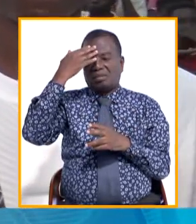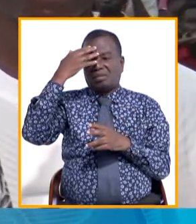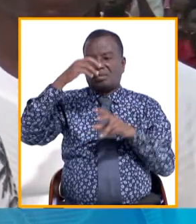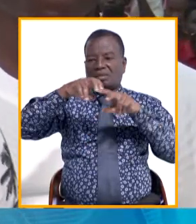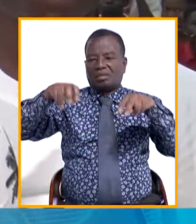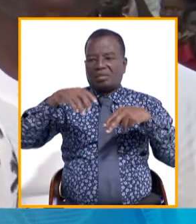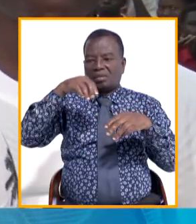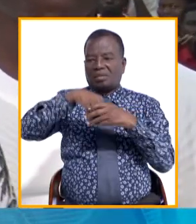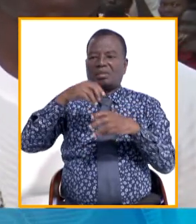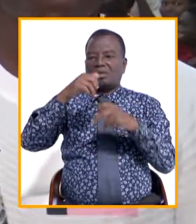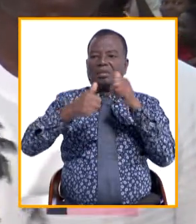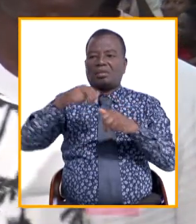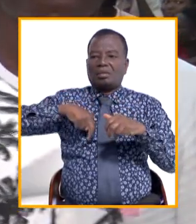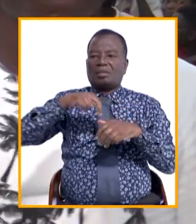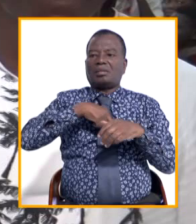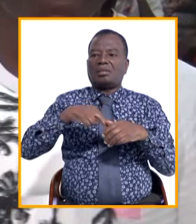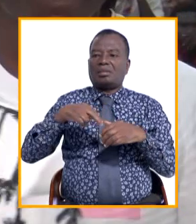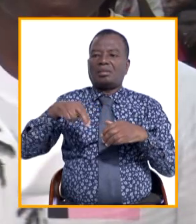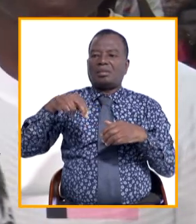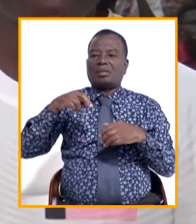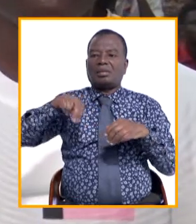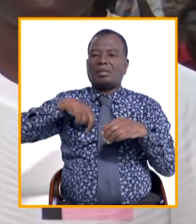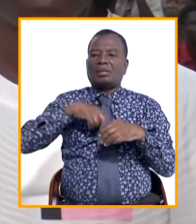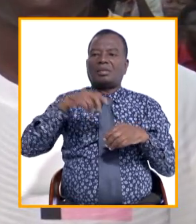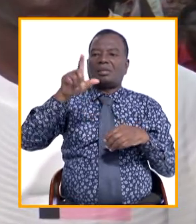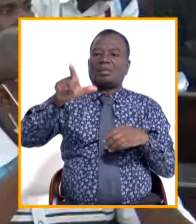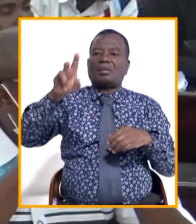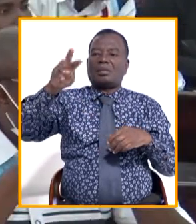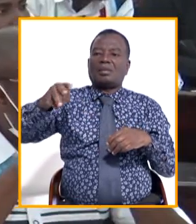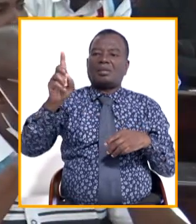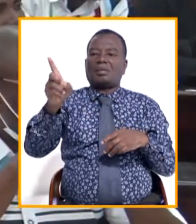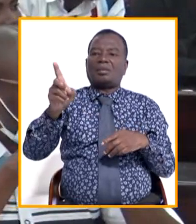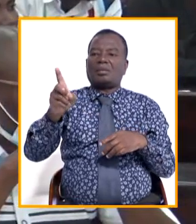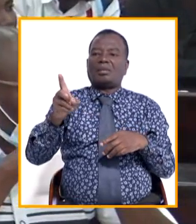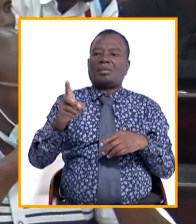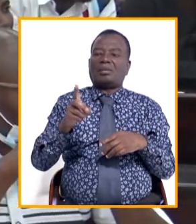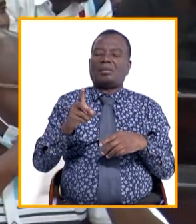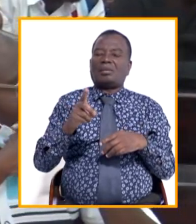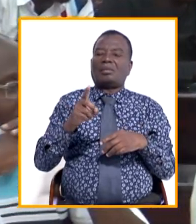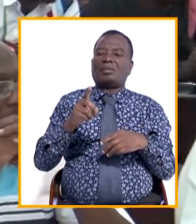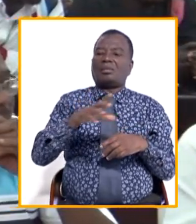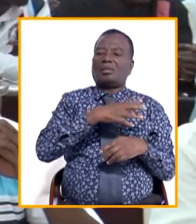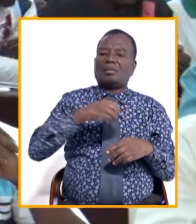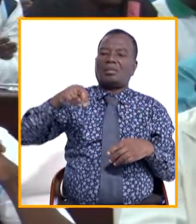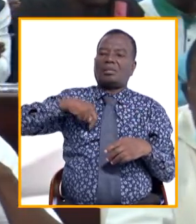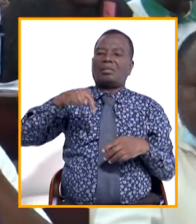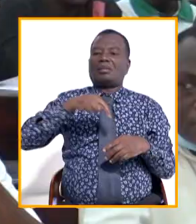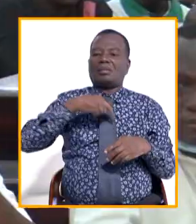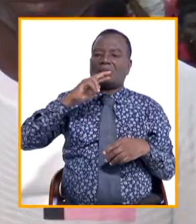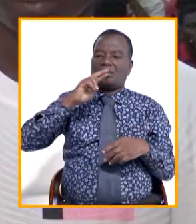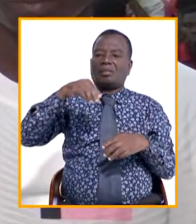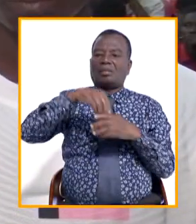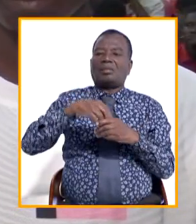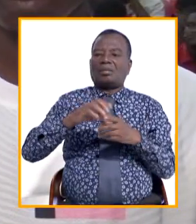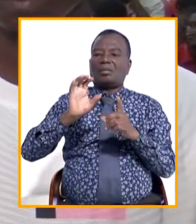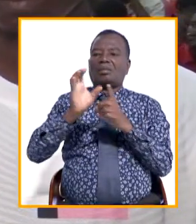sommes présentement. Il faut dire que nous sommes dans un système LMD, mais nous ne connaissons pas le système LMD dans son entièreté. Et nous sommes aussi dans les conditions